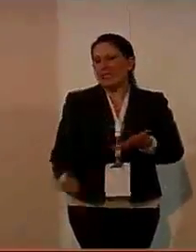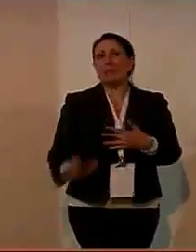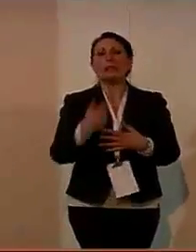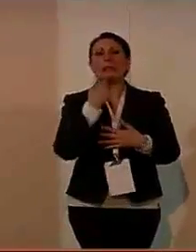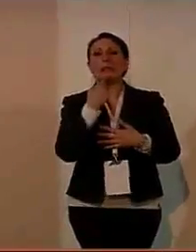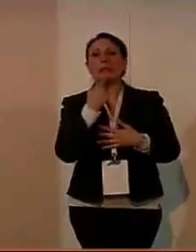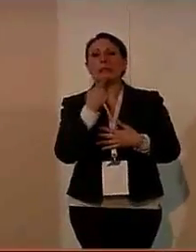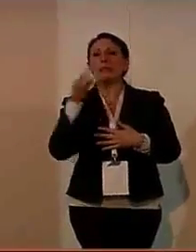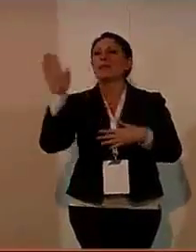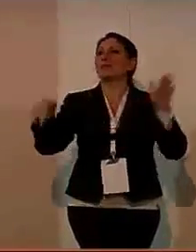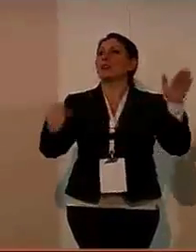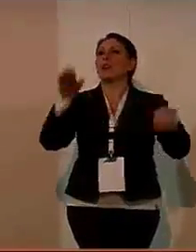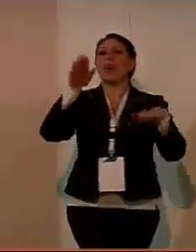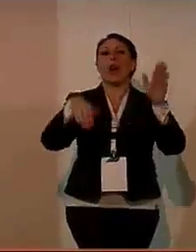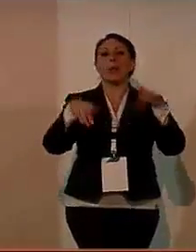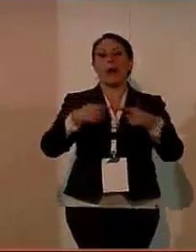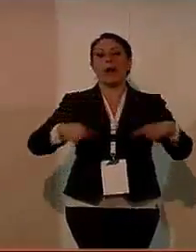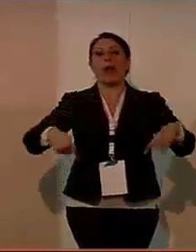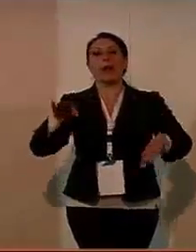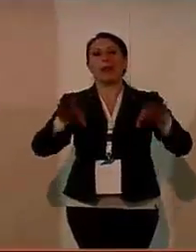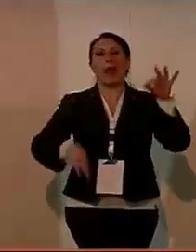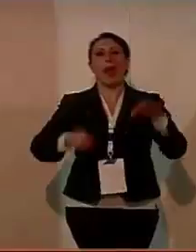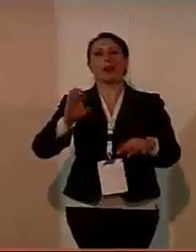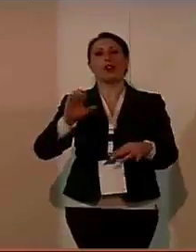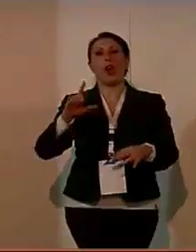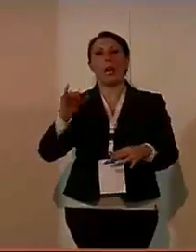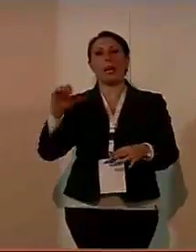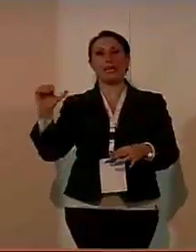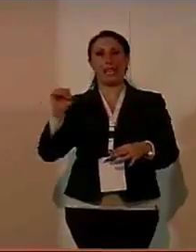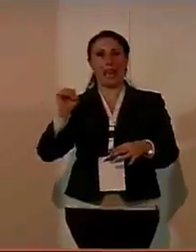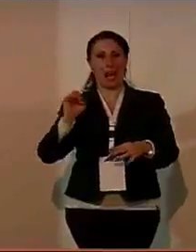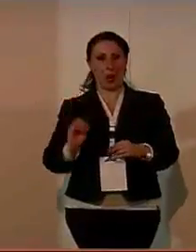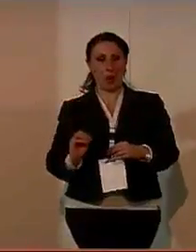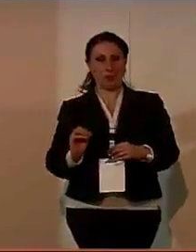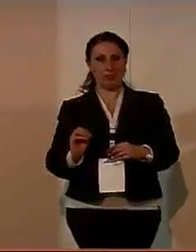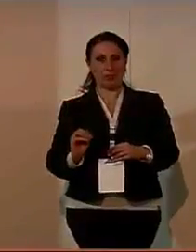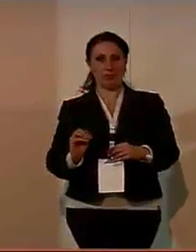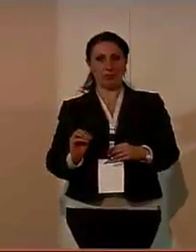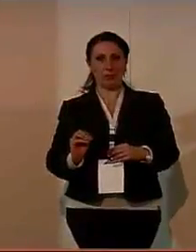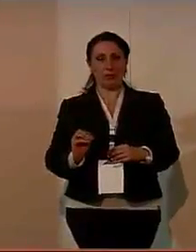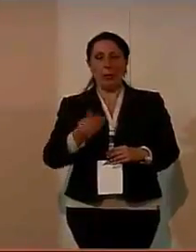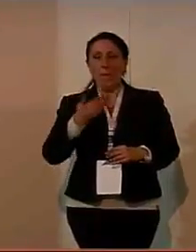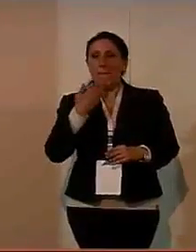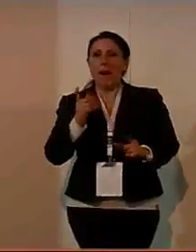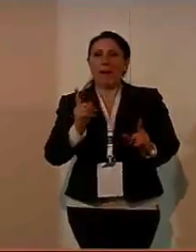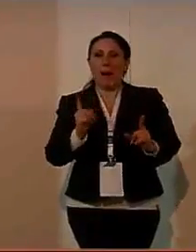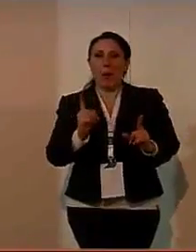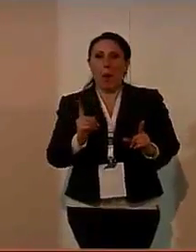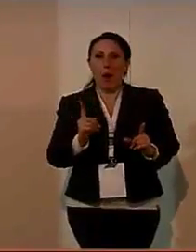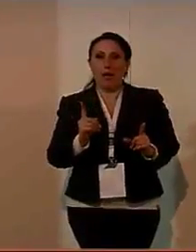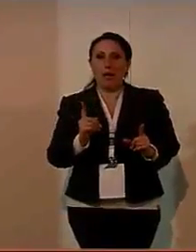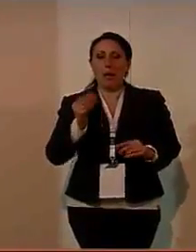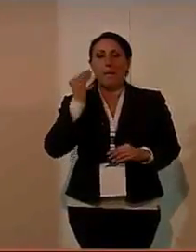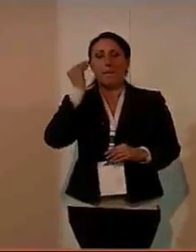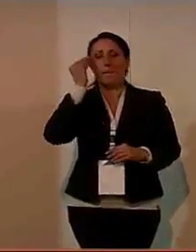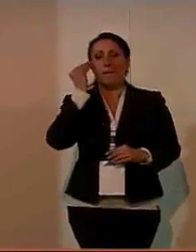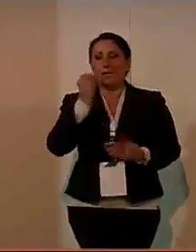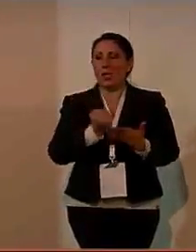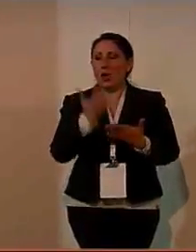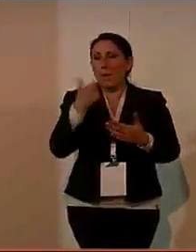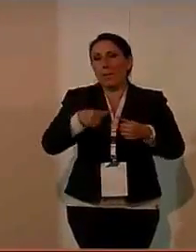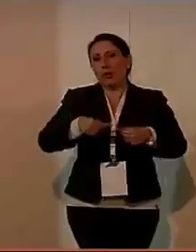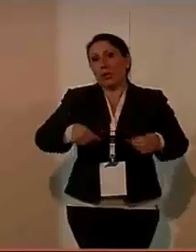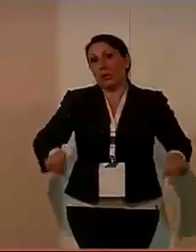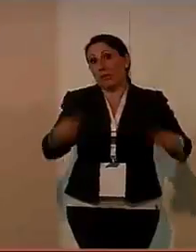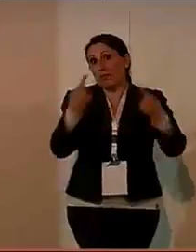inviti al teatro eliseo a venire meno sono state alcune chiavi di un pensiero radicalmente coraggiosamente